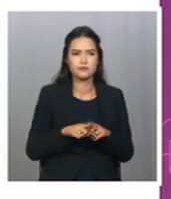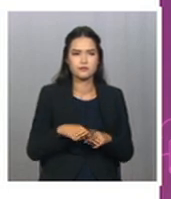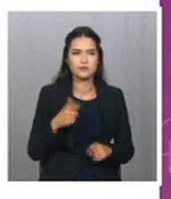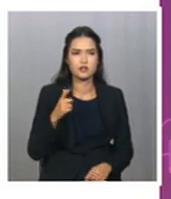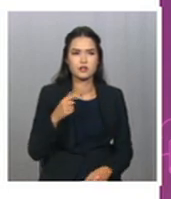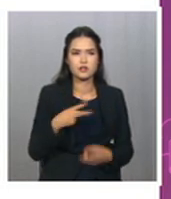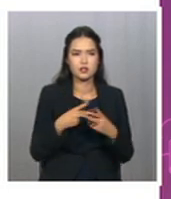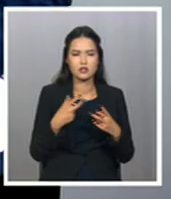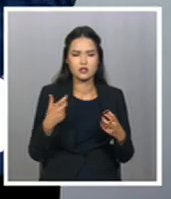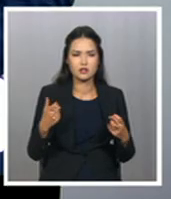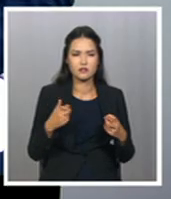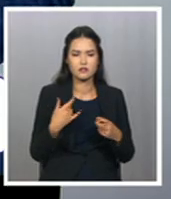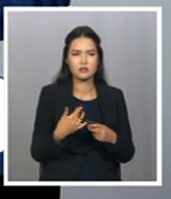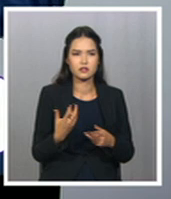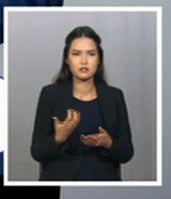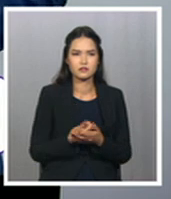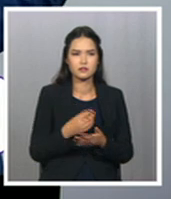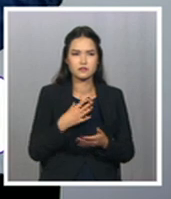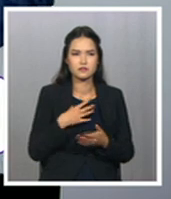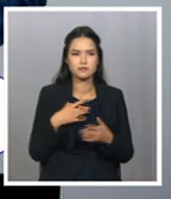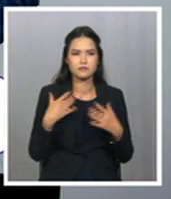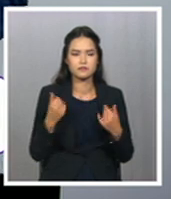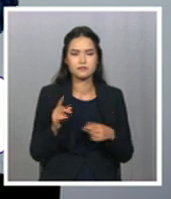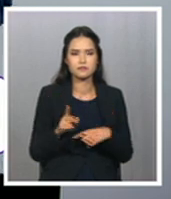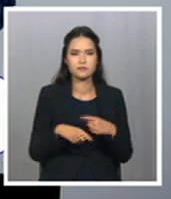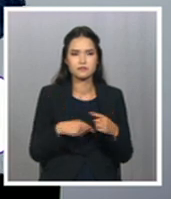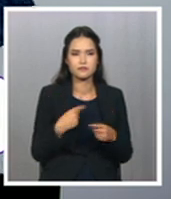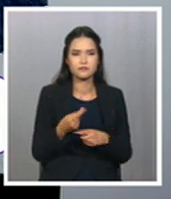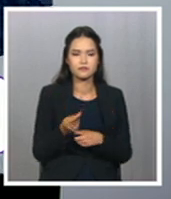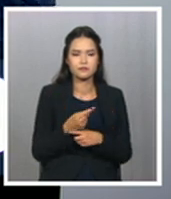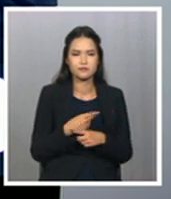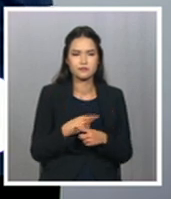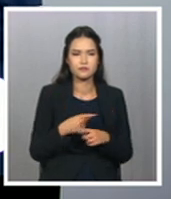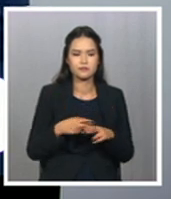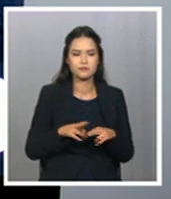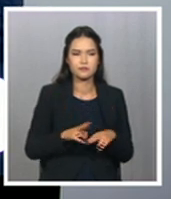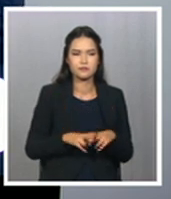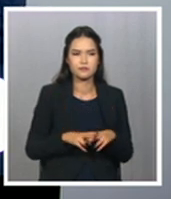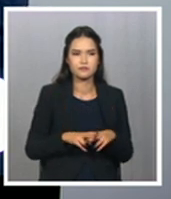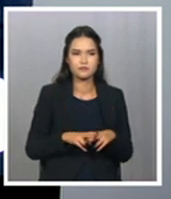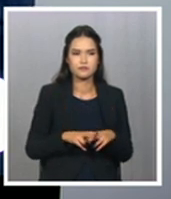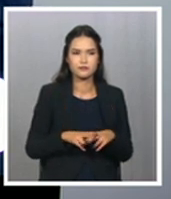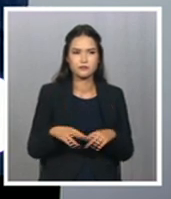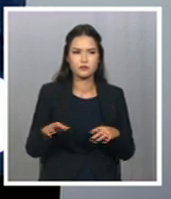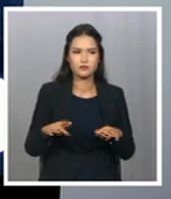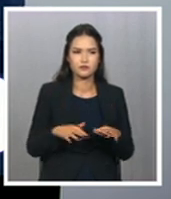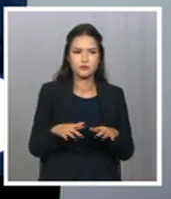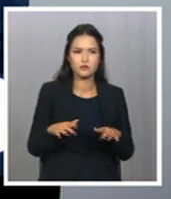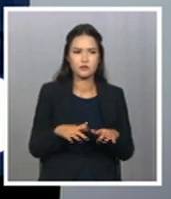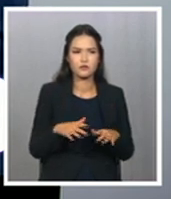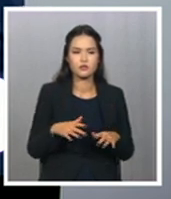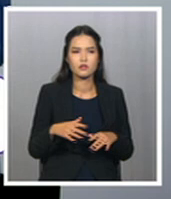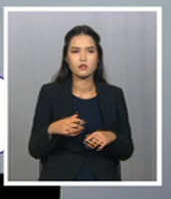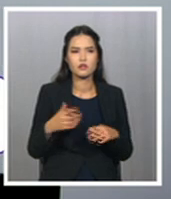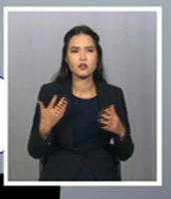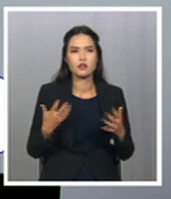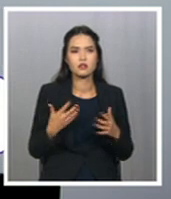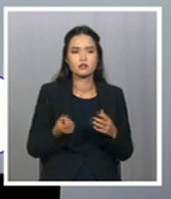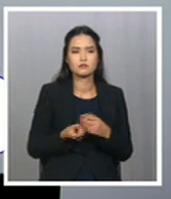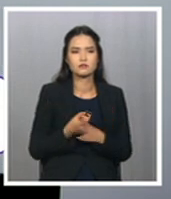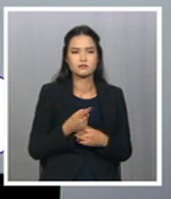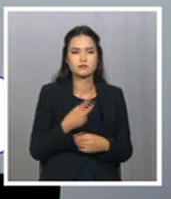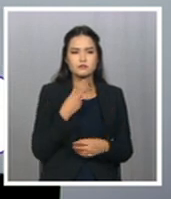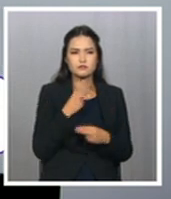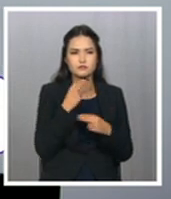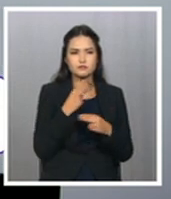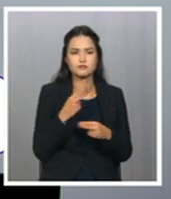заңына бағынады. Келесі суретке назар аударайық. Бұл жағдайда бізде қозғалыс қандай жағдайдан басталған? Тағы да бізде